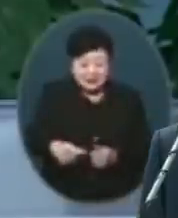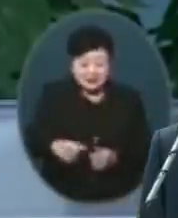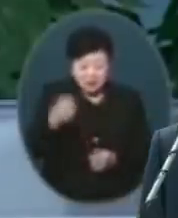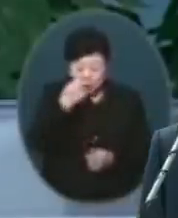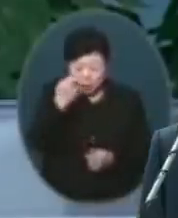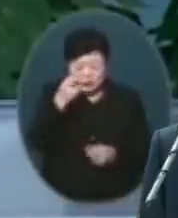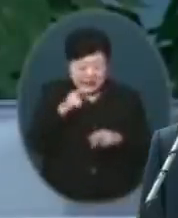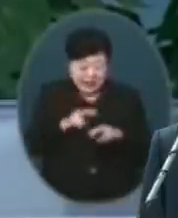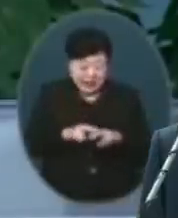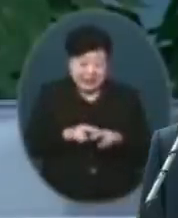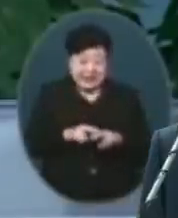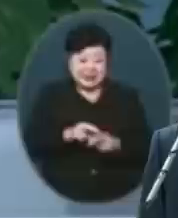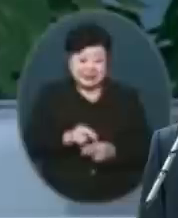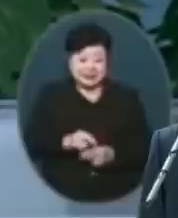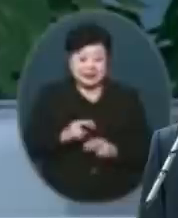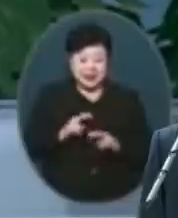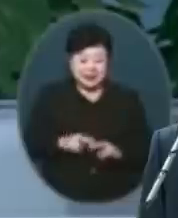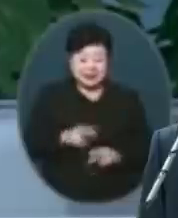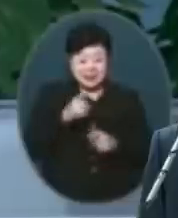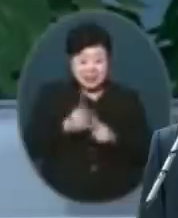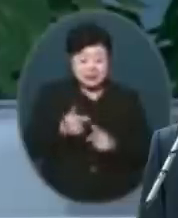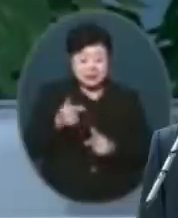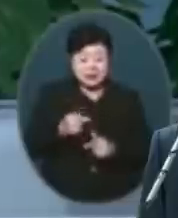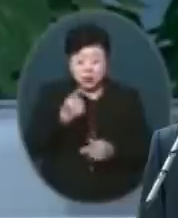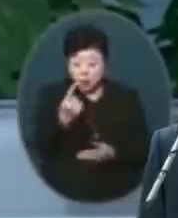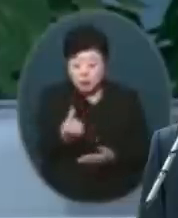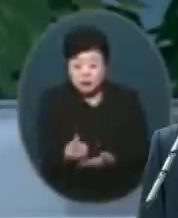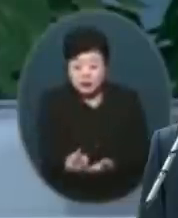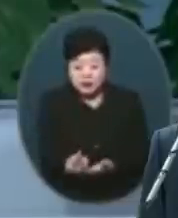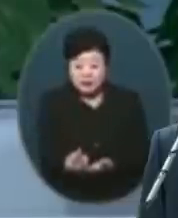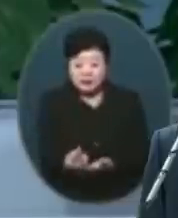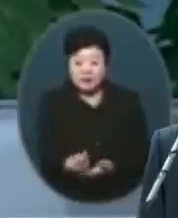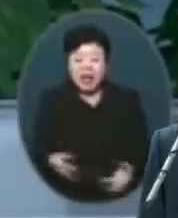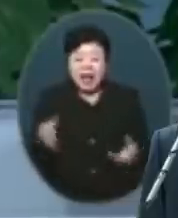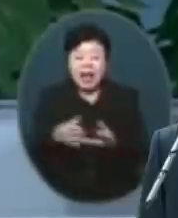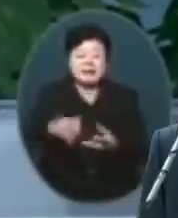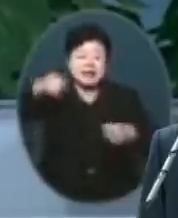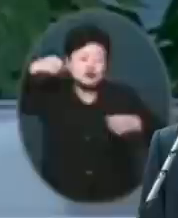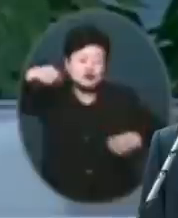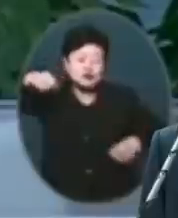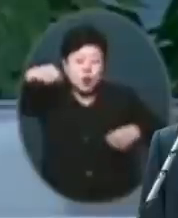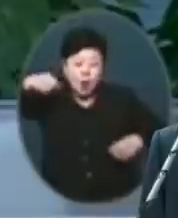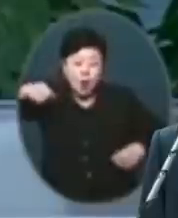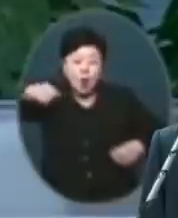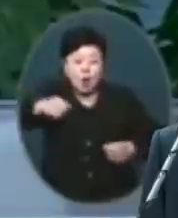보좌에 앉아있던 예수님이 뛰어내려와서 그들과 함께 춤을 춘 것입니다.